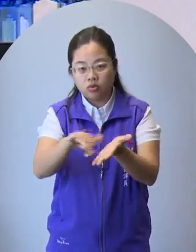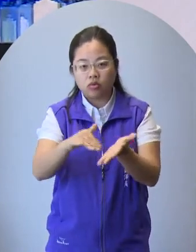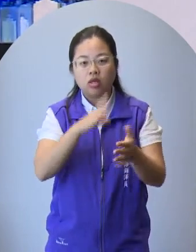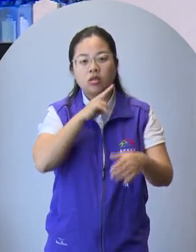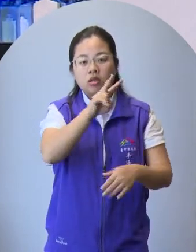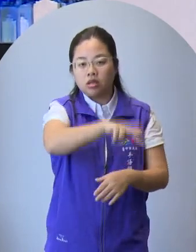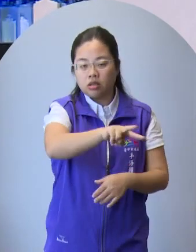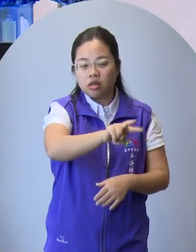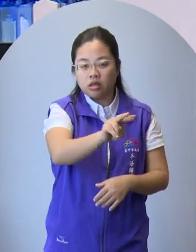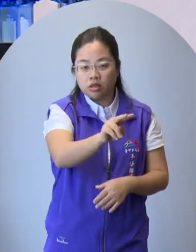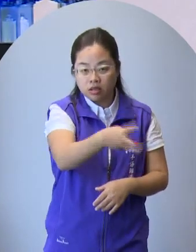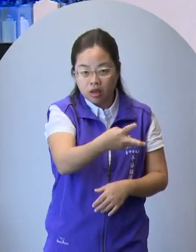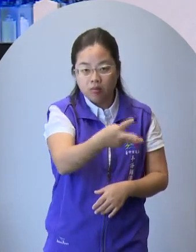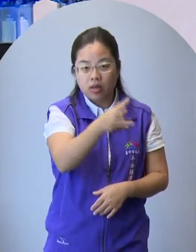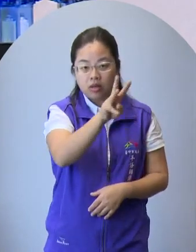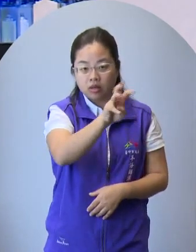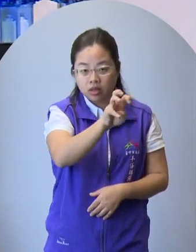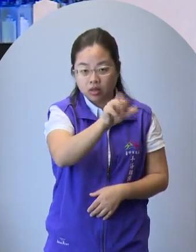是